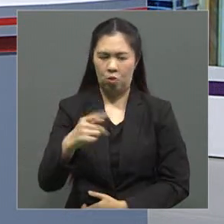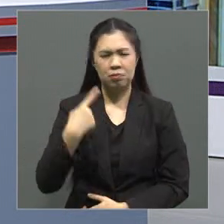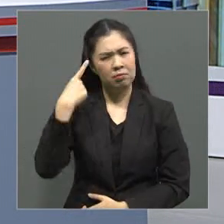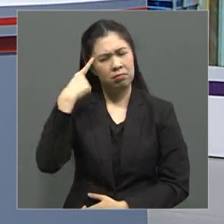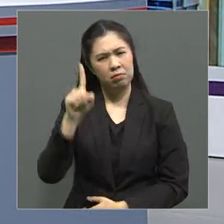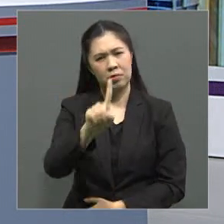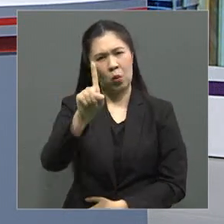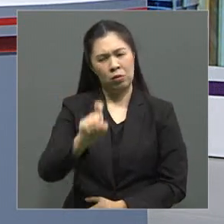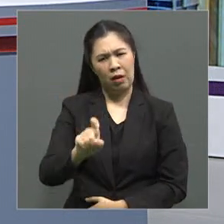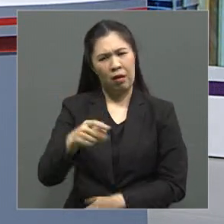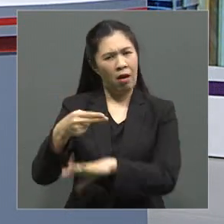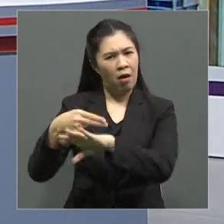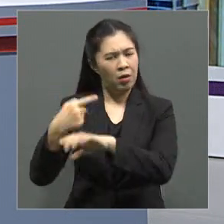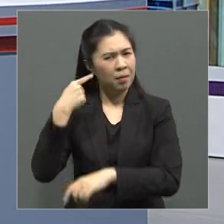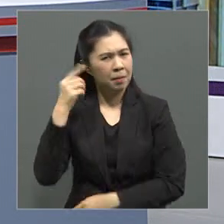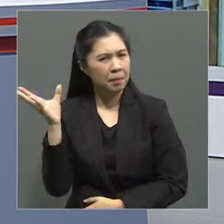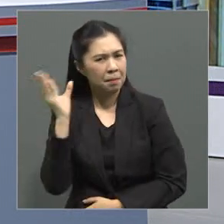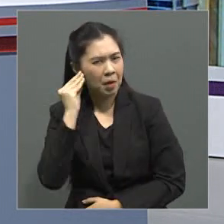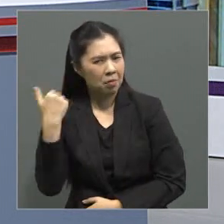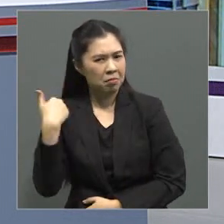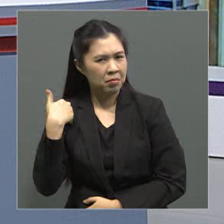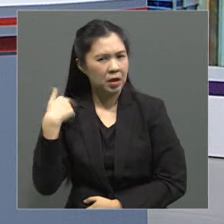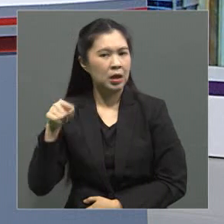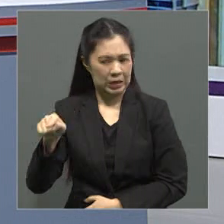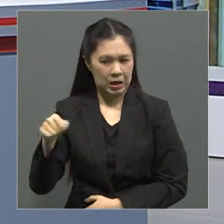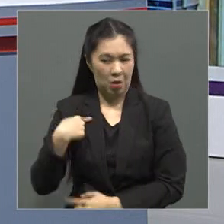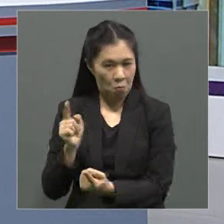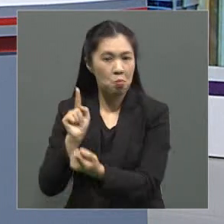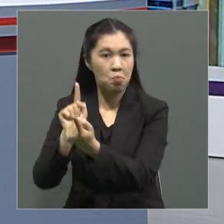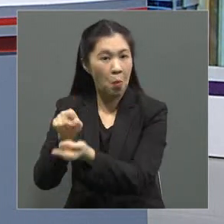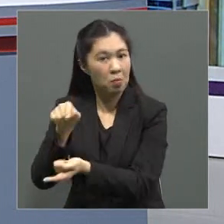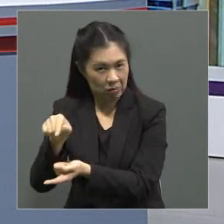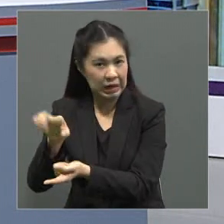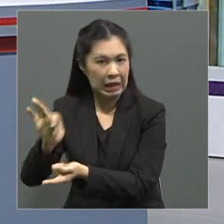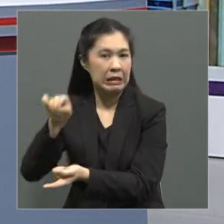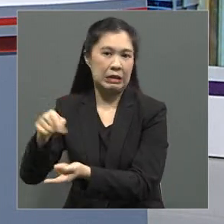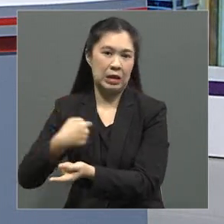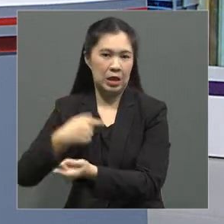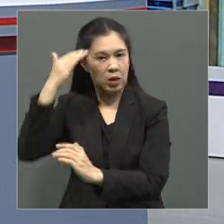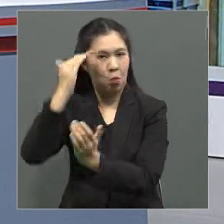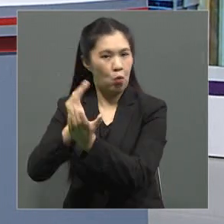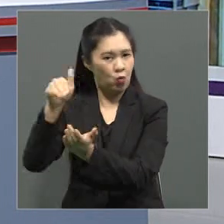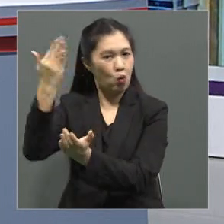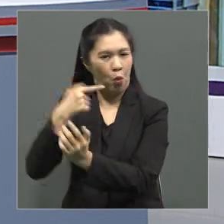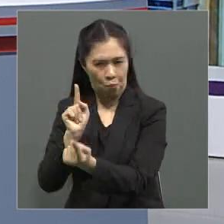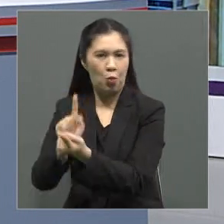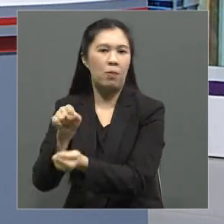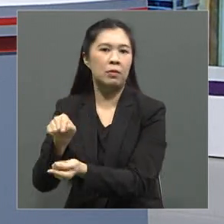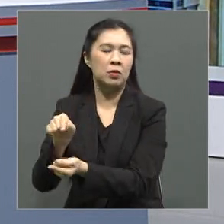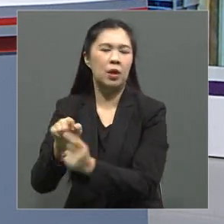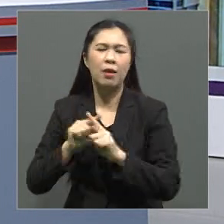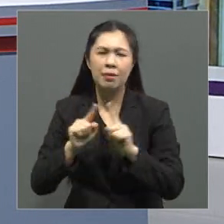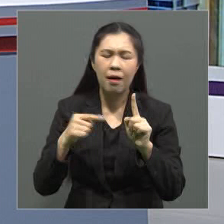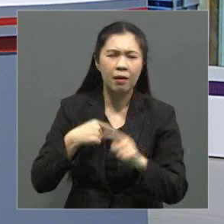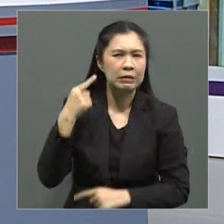ตกลงเป็นคลิปที่ออกมาเพื่อที่จะตำรวจบอกว่านี่ไงเราเจอก่อนแล้วนะหรือเปล่าหรือว่าเอ๊ะคลิปเสียงที่ออกมา